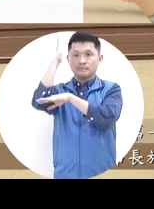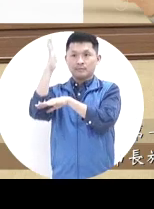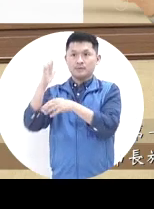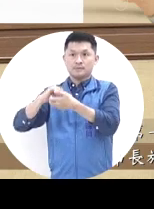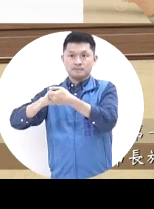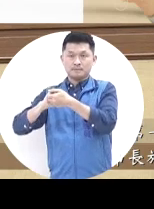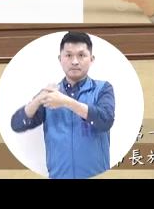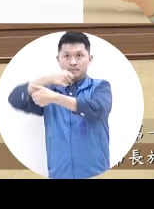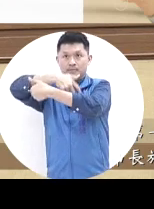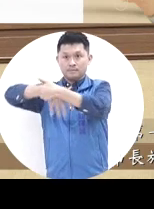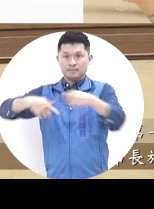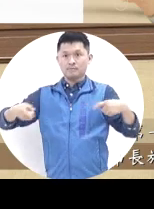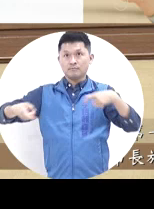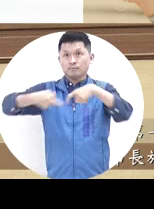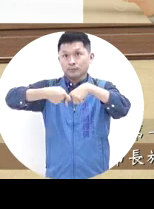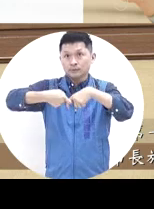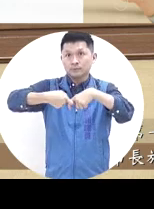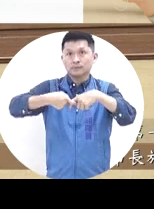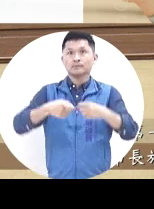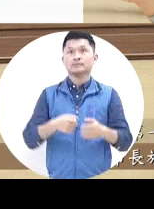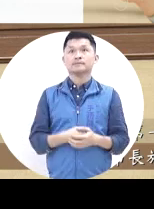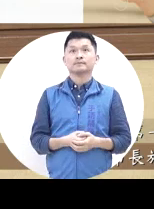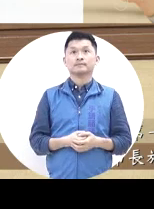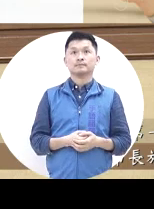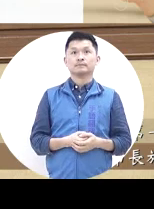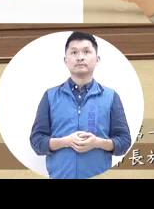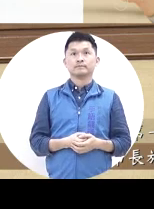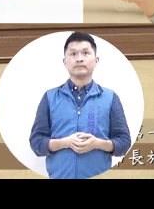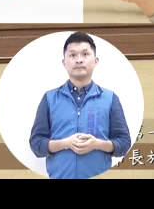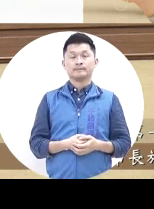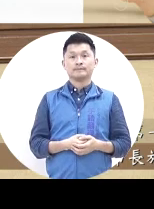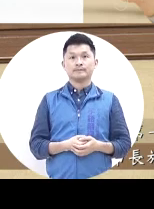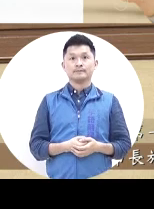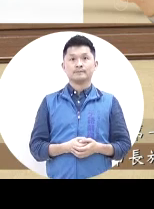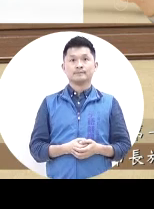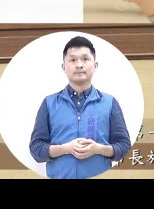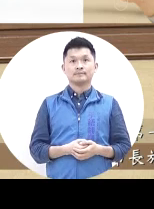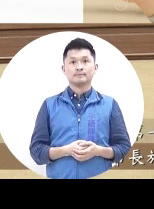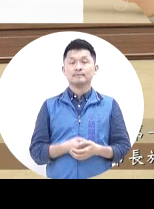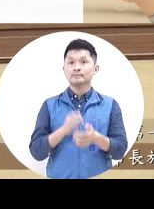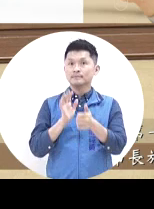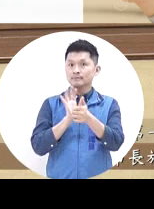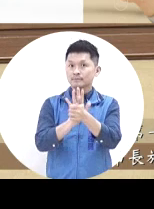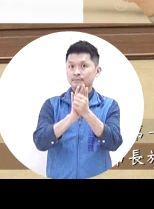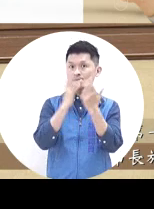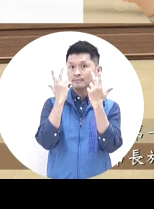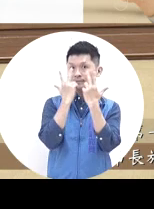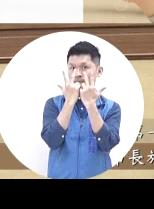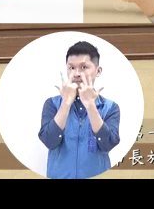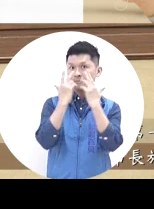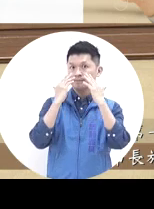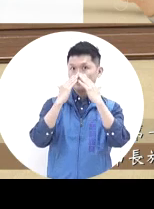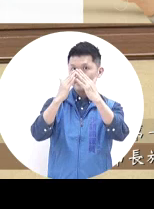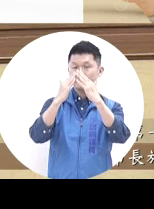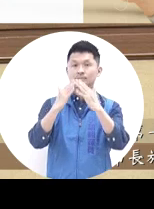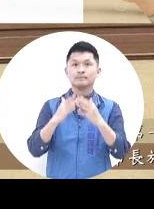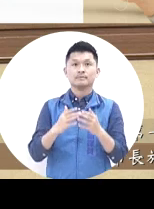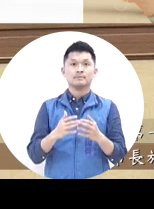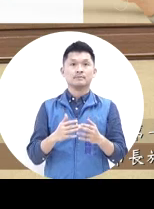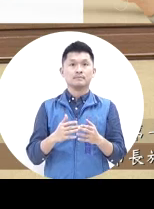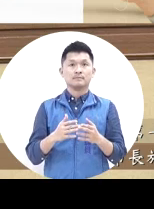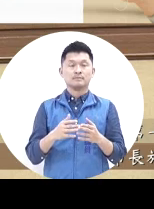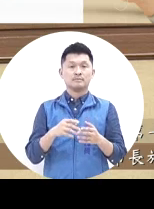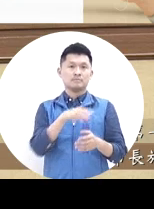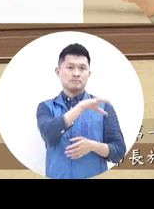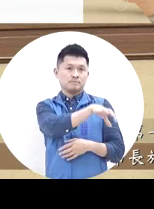慧共感的建制的城市的智慧大脑，来让我们新北市各项都是以智慧